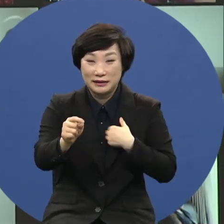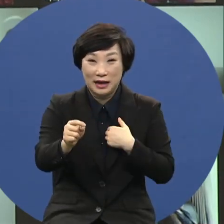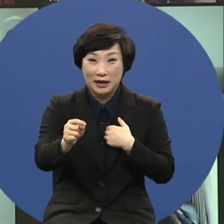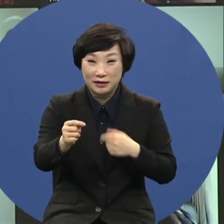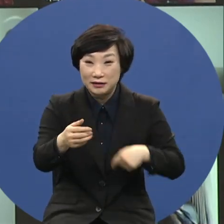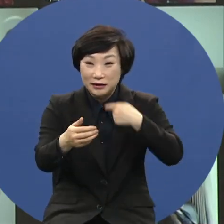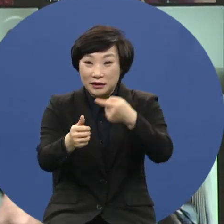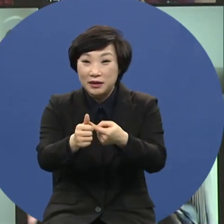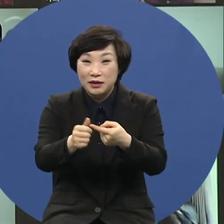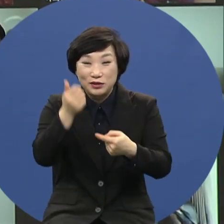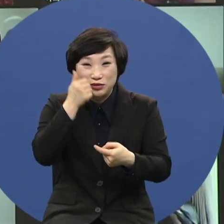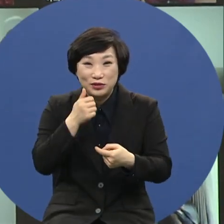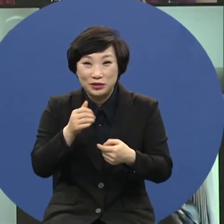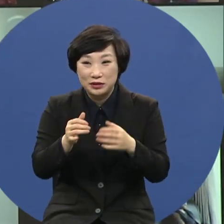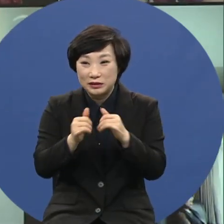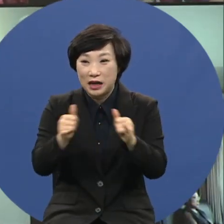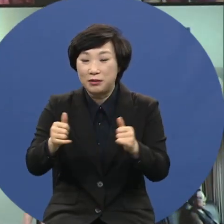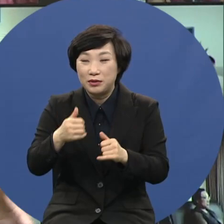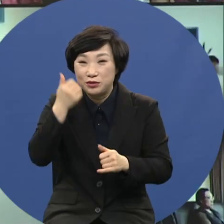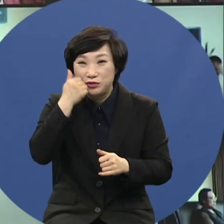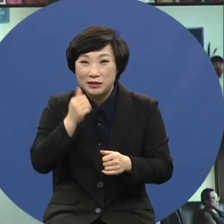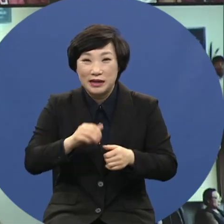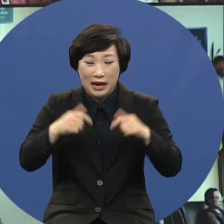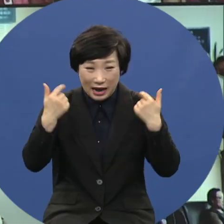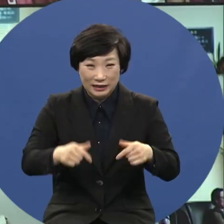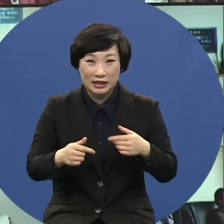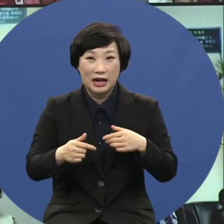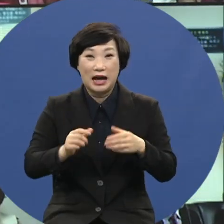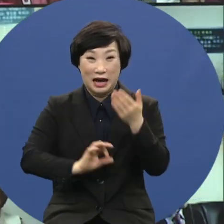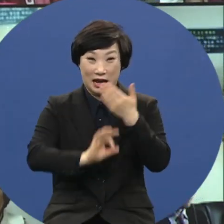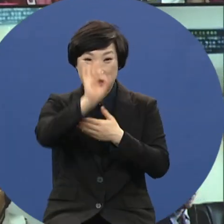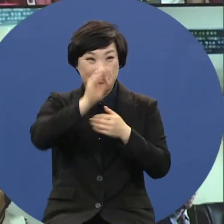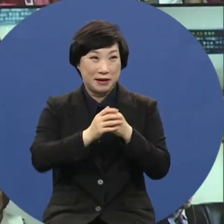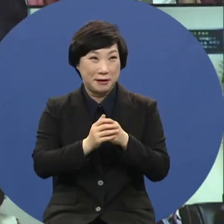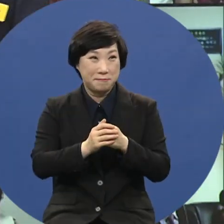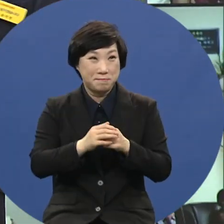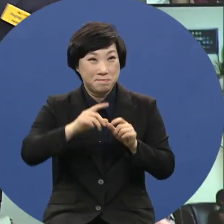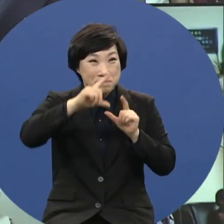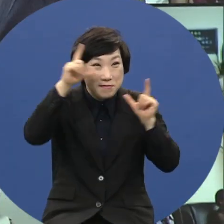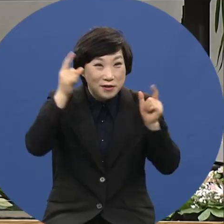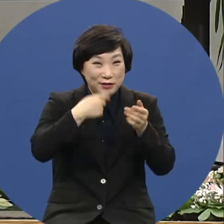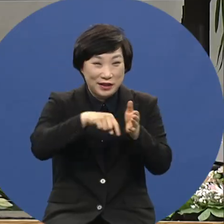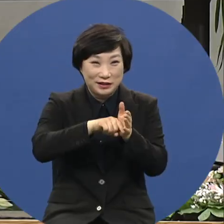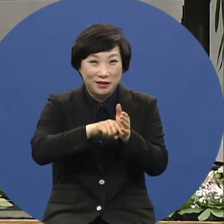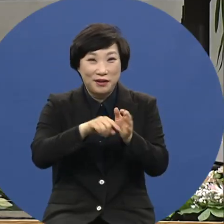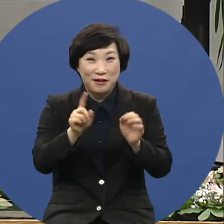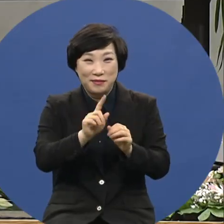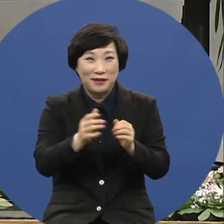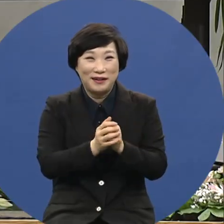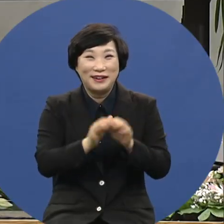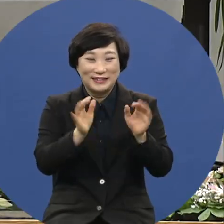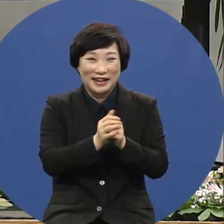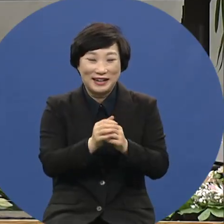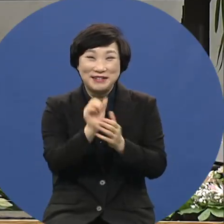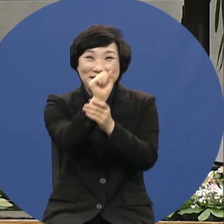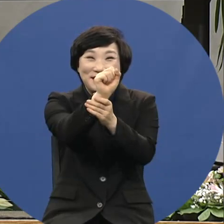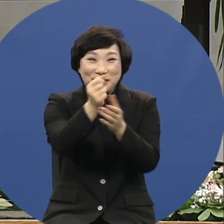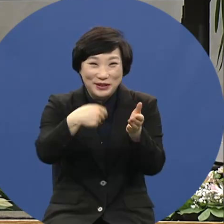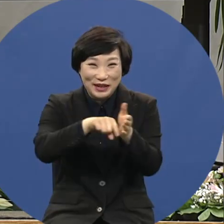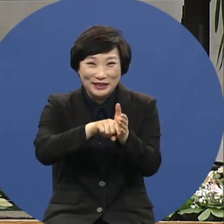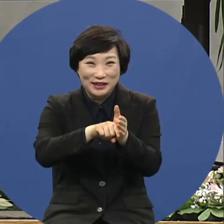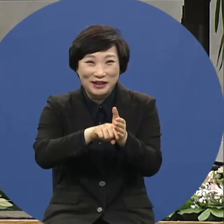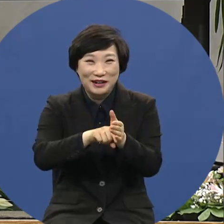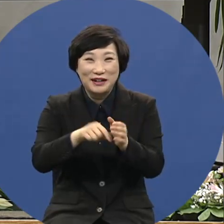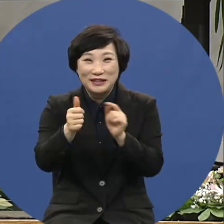만들어줄 사람에게 항상 아침마다도 눈도장을 찍어야 된대요. 안 돼.